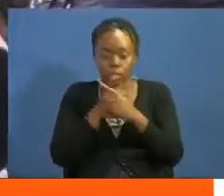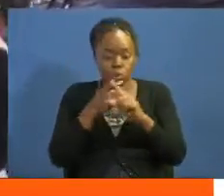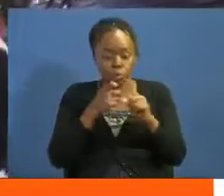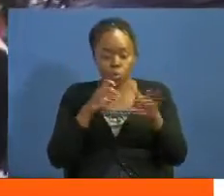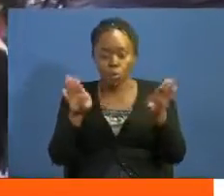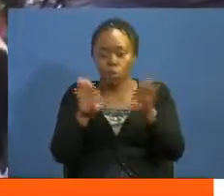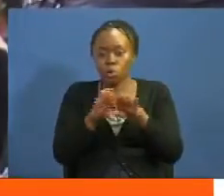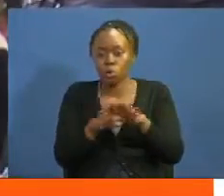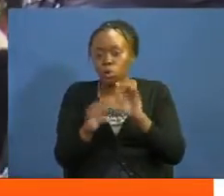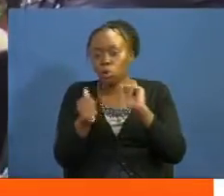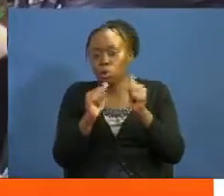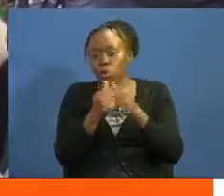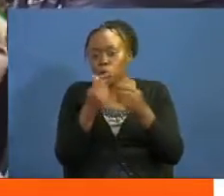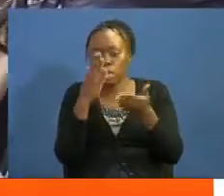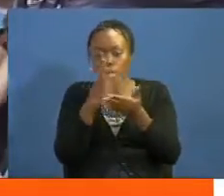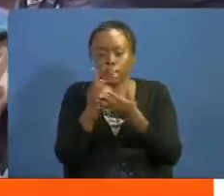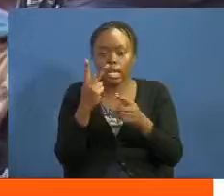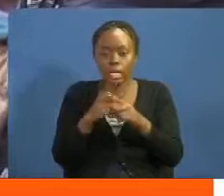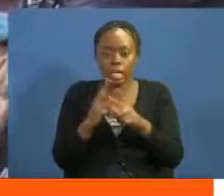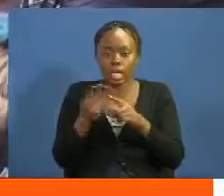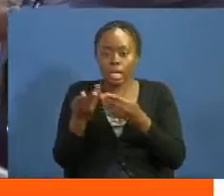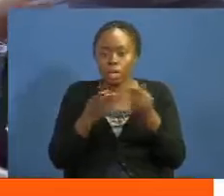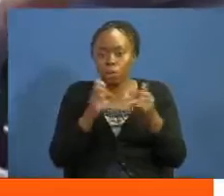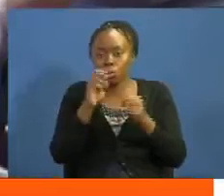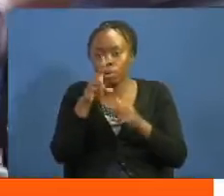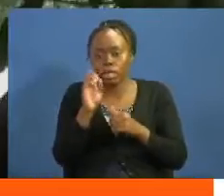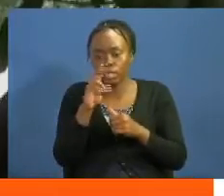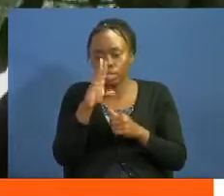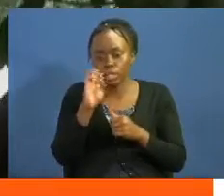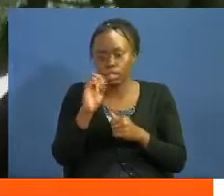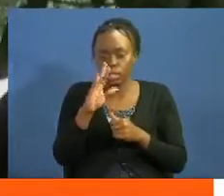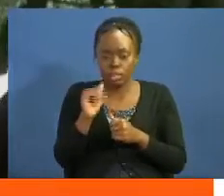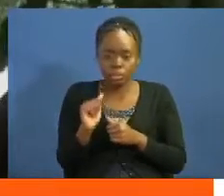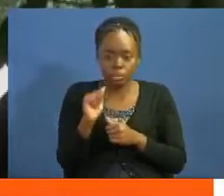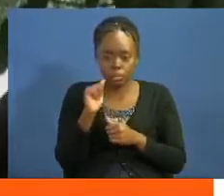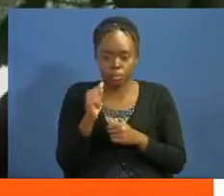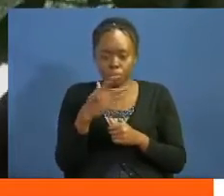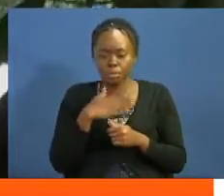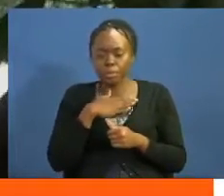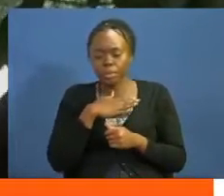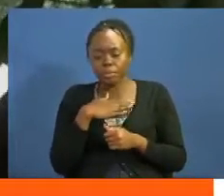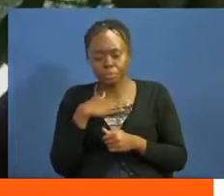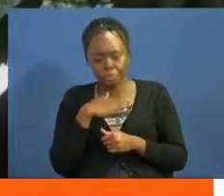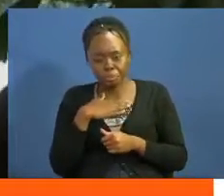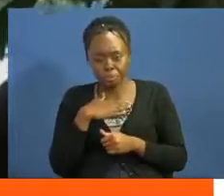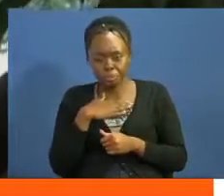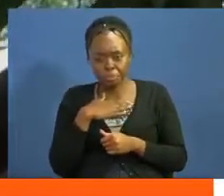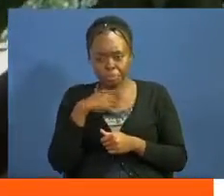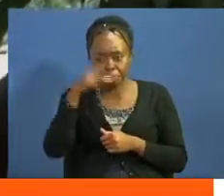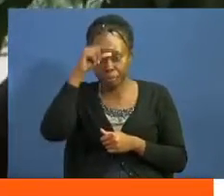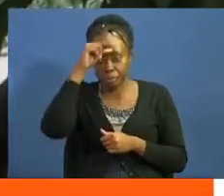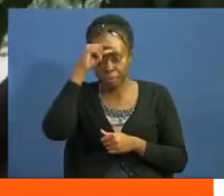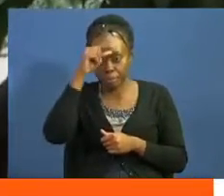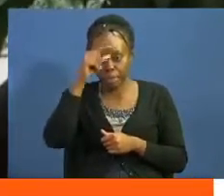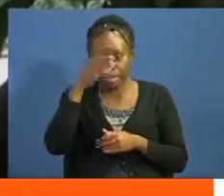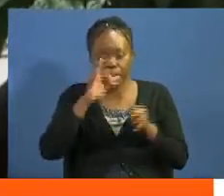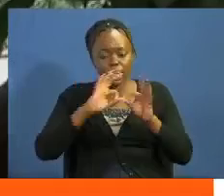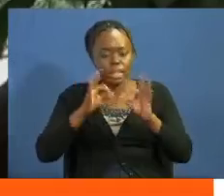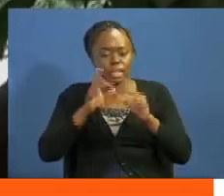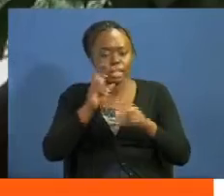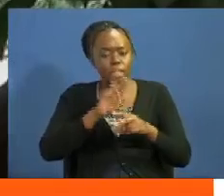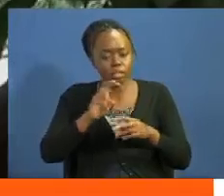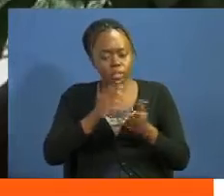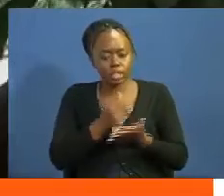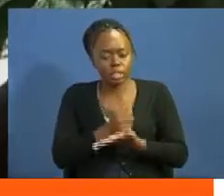kafyu iliyowekwa katika maeneo ya Nyanza. Naomba tu serikali ikiona tu